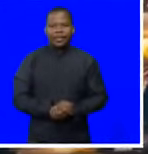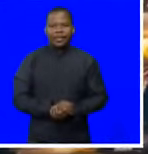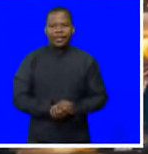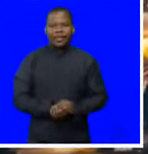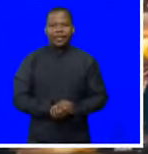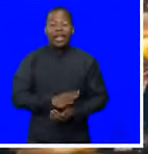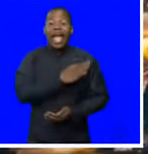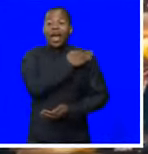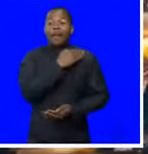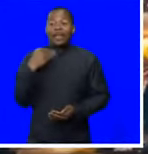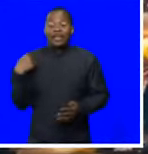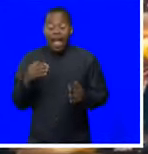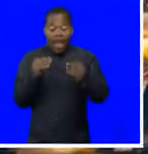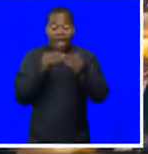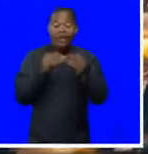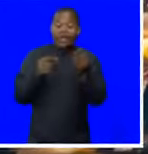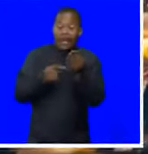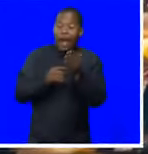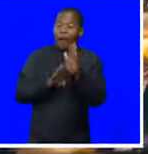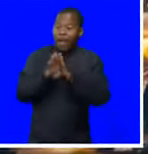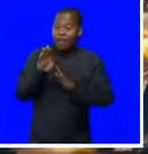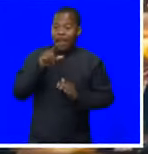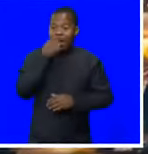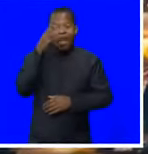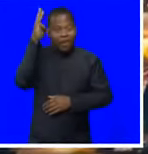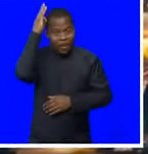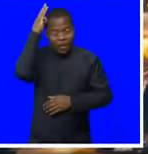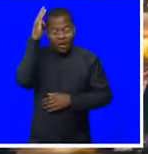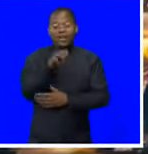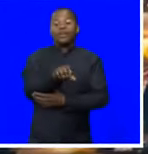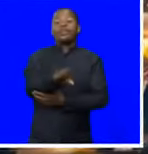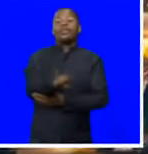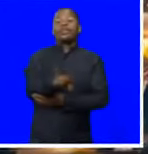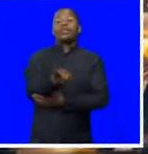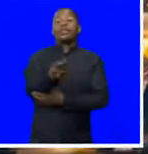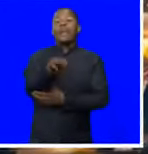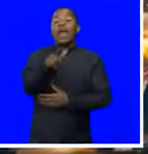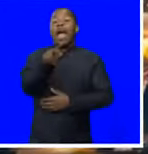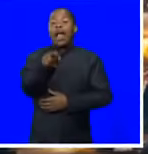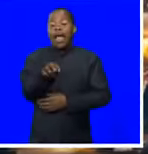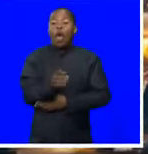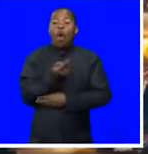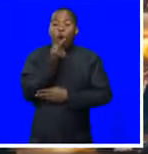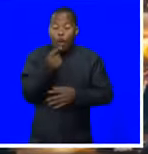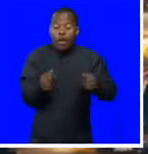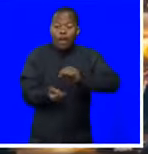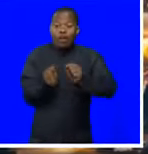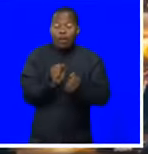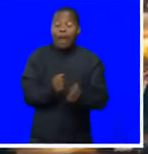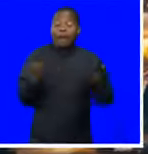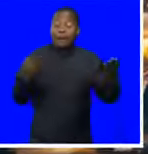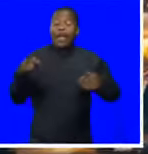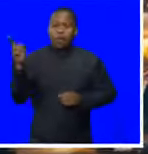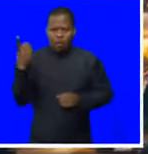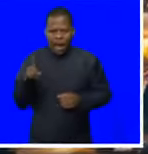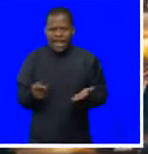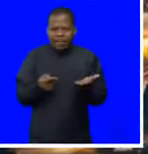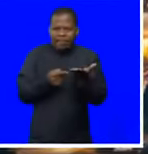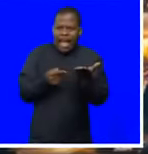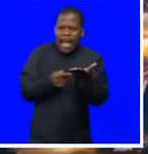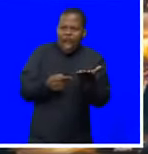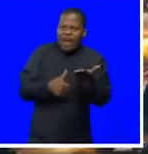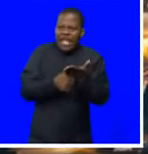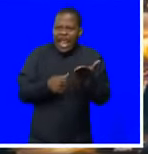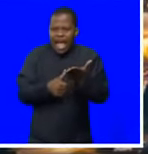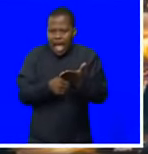Invuna elitiko letindlu nekuthuthukiswa kwamadolobha umntwana enkosi Simelane ithike elitiko solo liyachubeka nokuba nensaya eTindzabeni tekubhadalwa